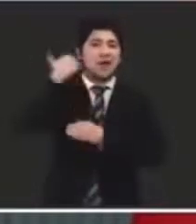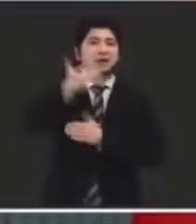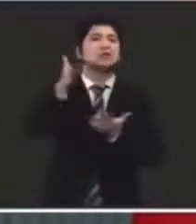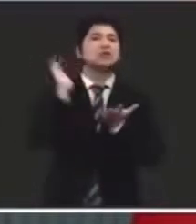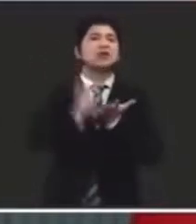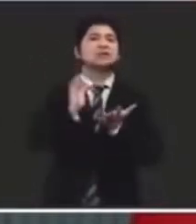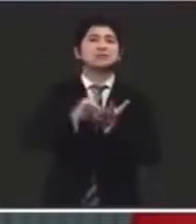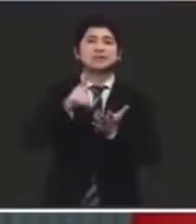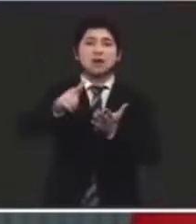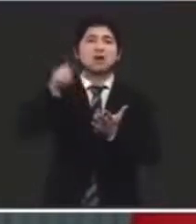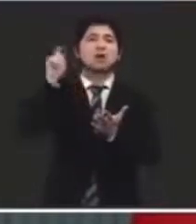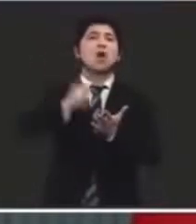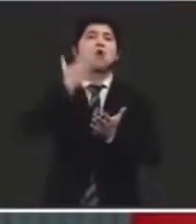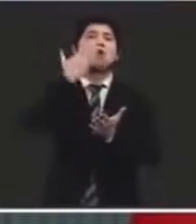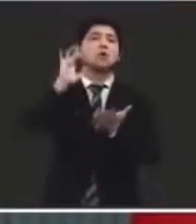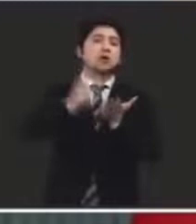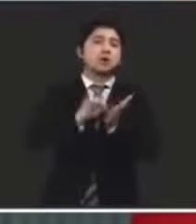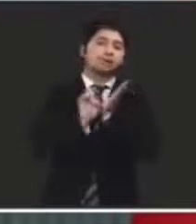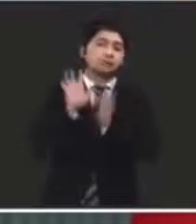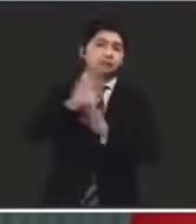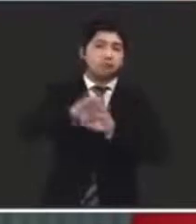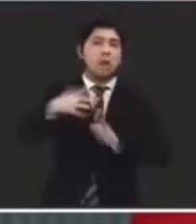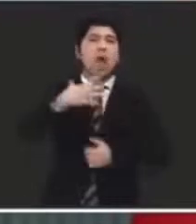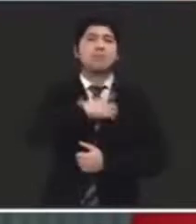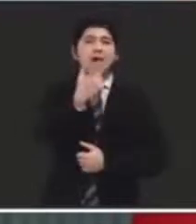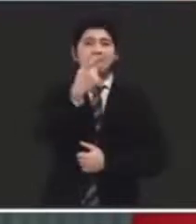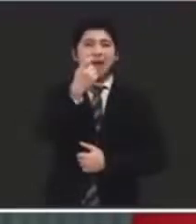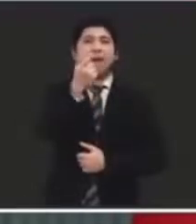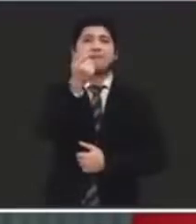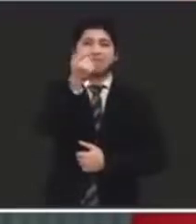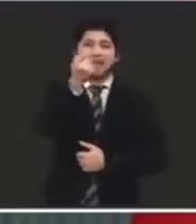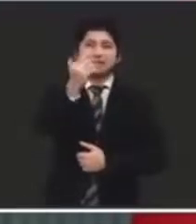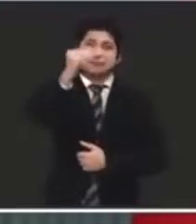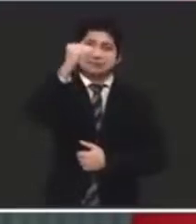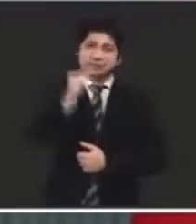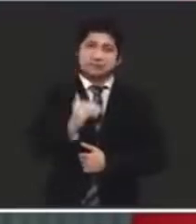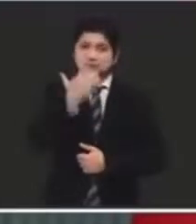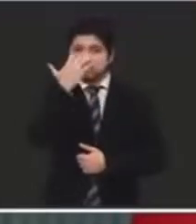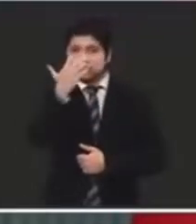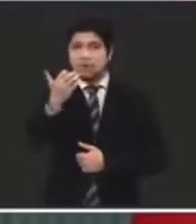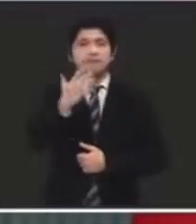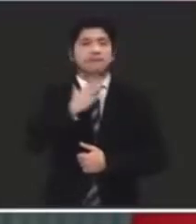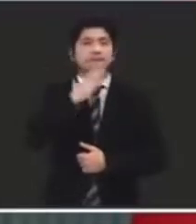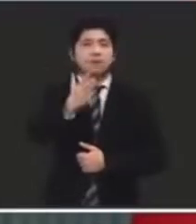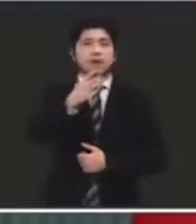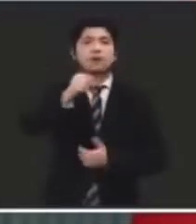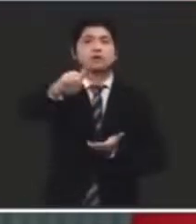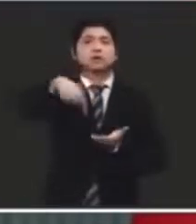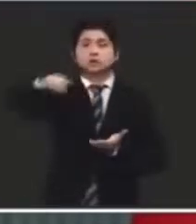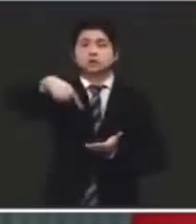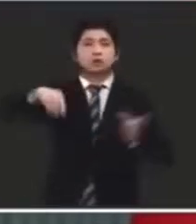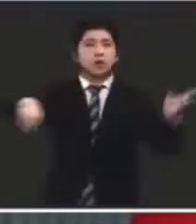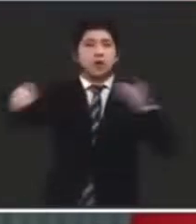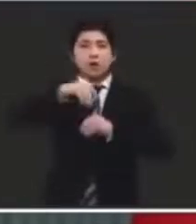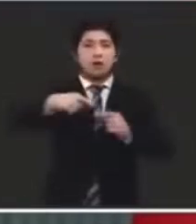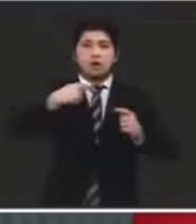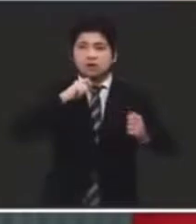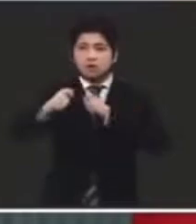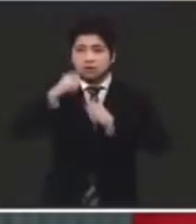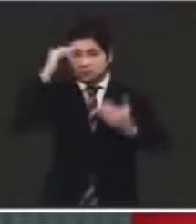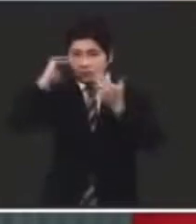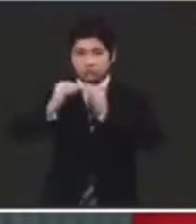cezası uygulanmadan ve hatta Ana paranın da bir kısmından feragatle tahsili hususunda